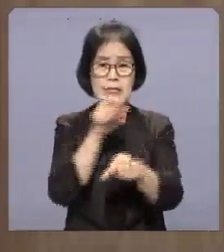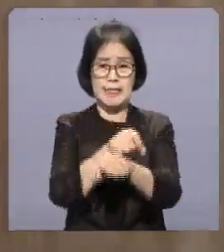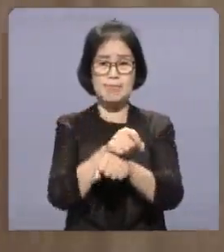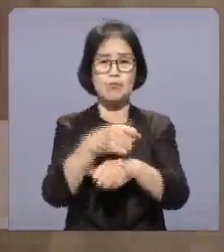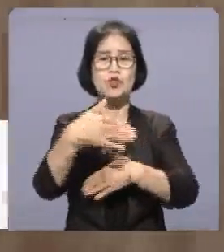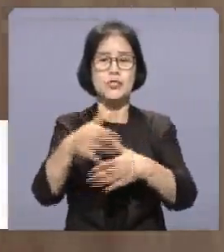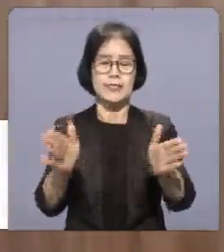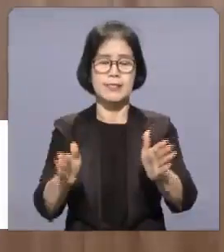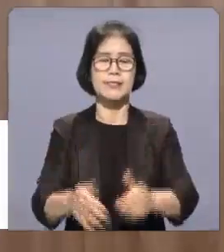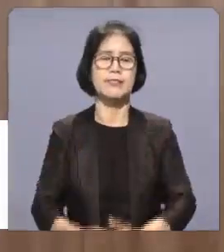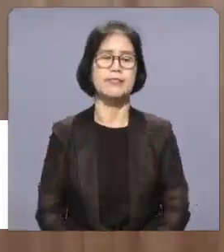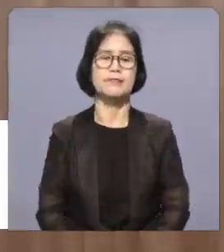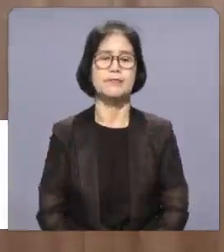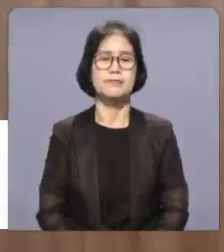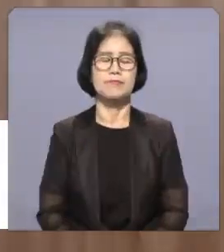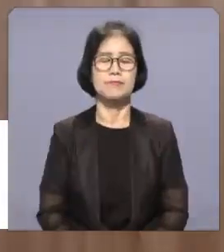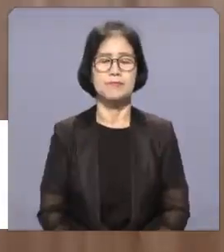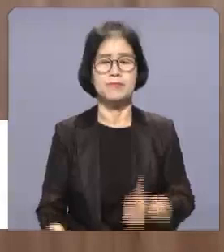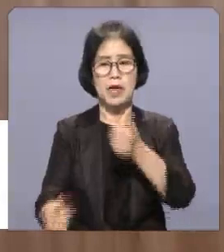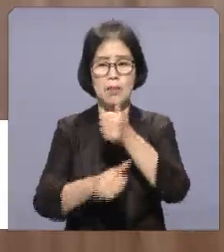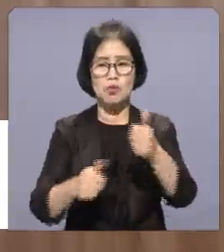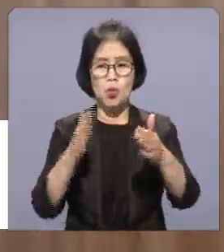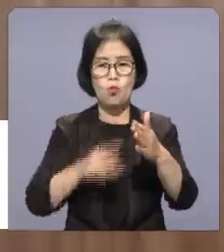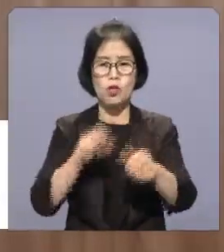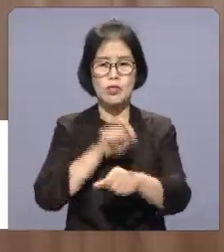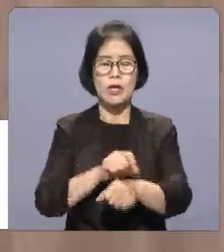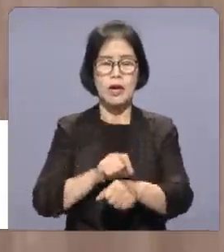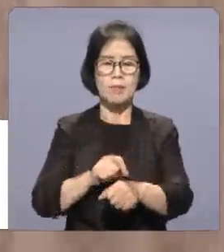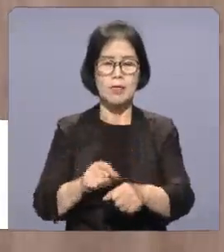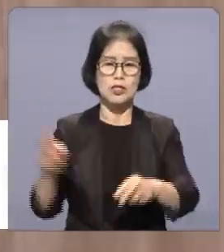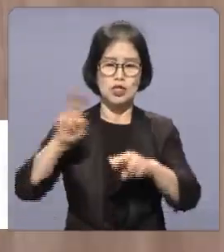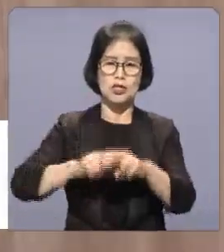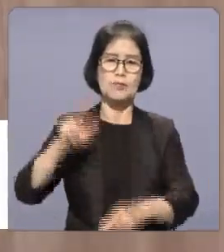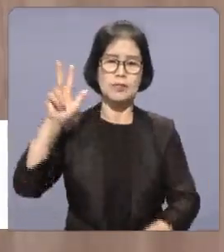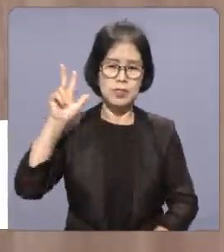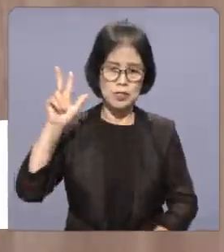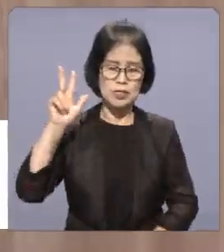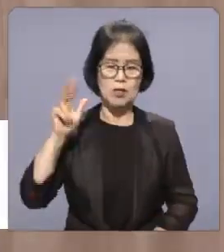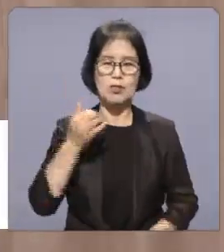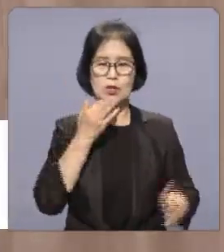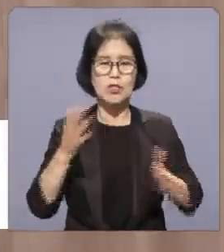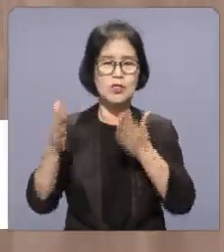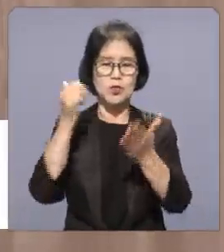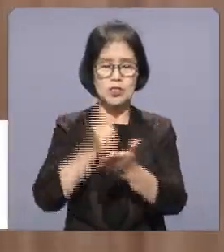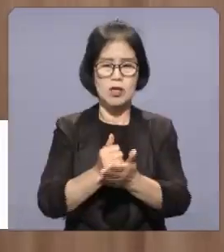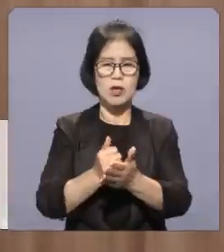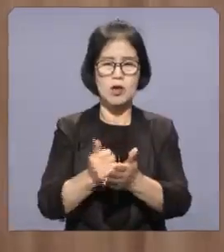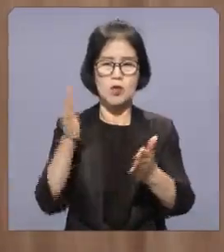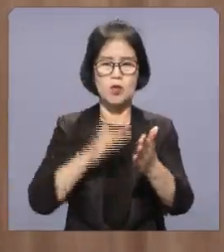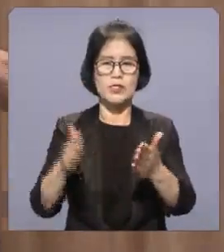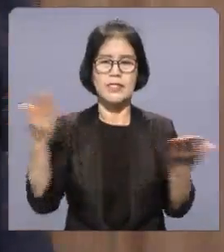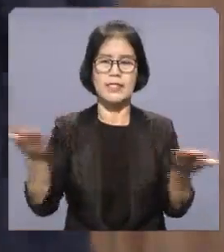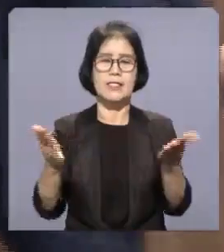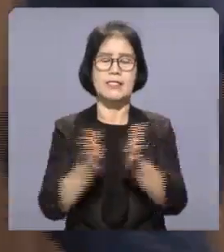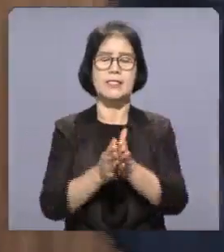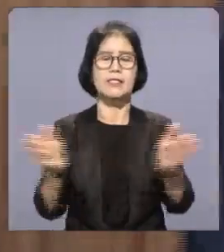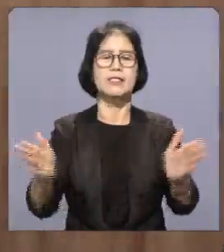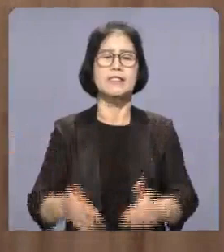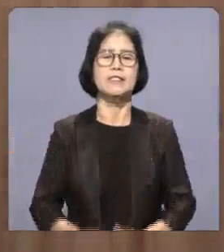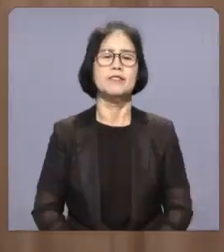집무실. 간부 공무원들 앞에서 취임 선서를 하며 경기도지사로의 공식 업무에 들어갔습니다.